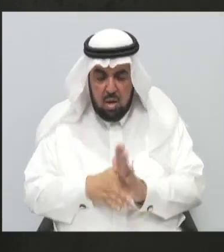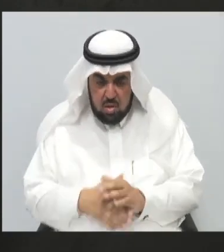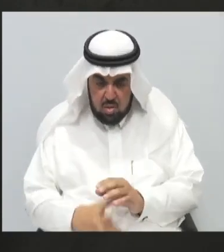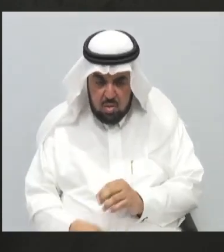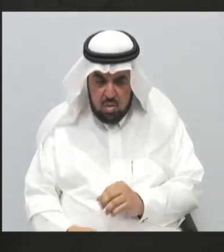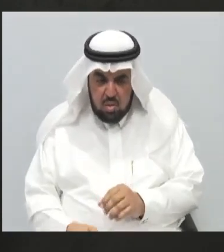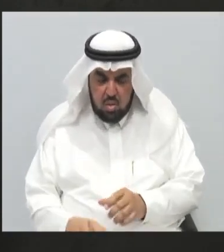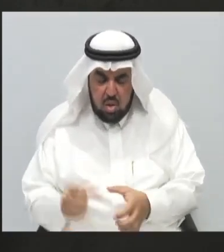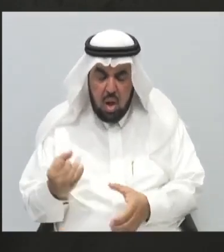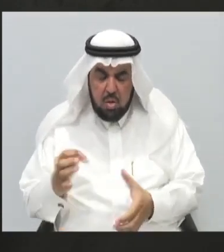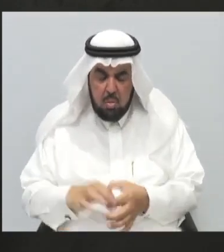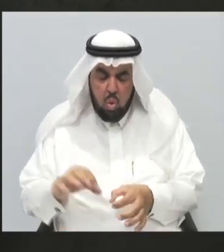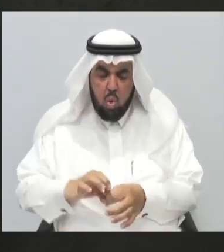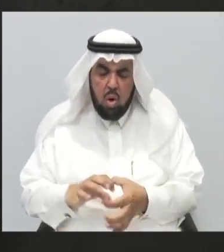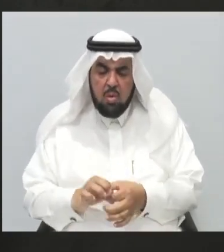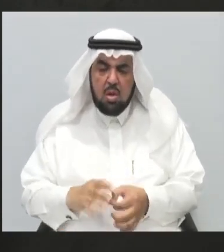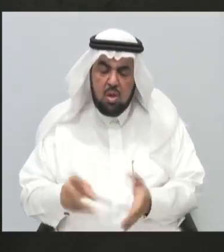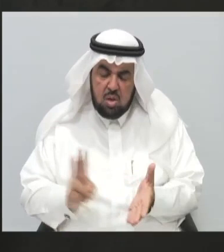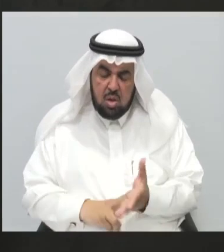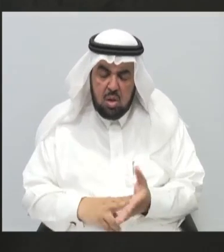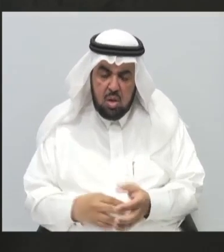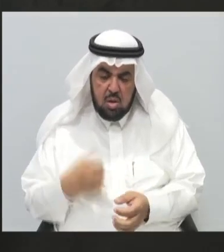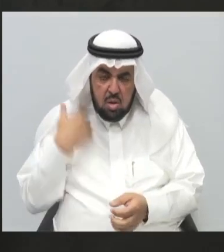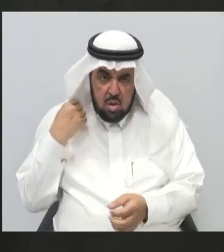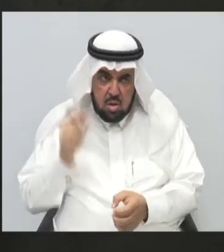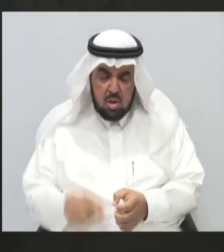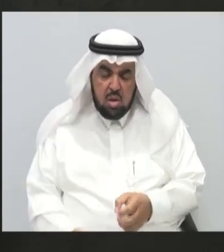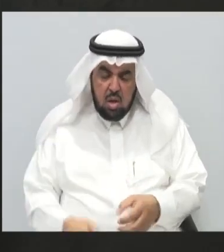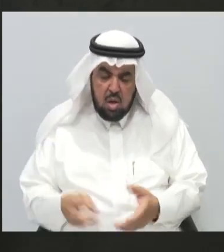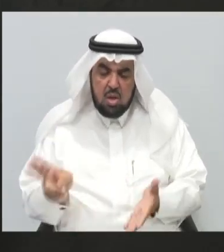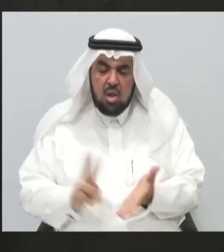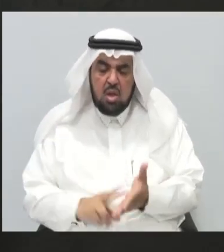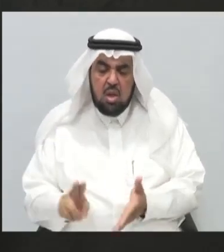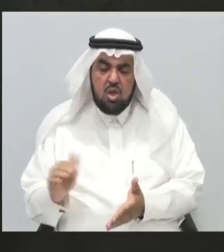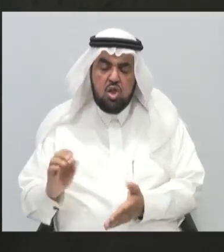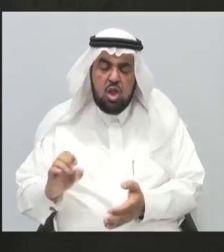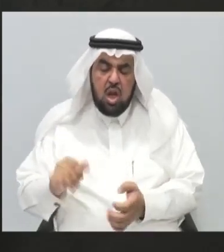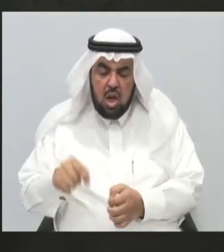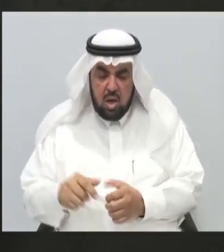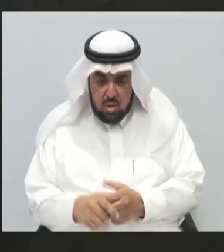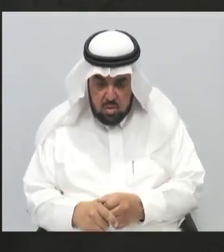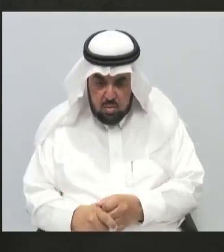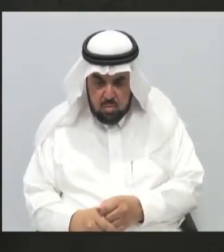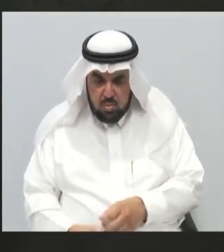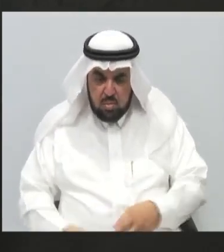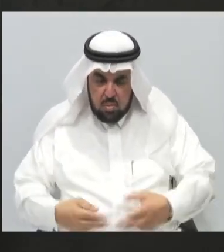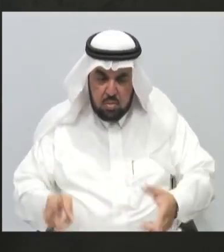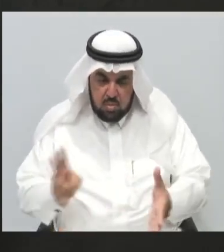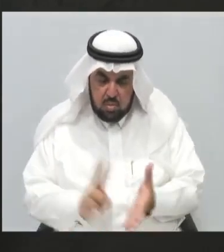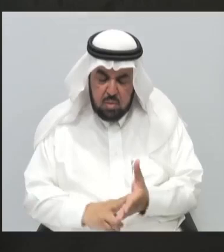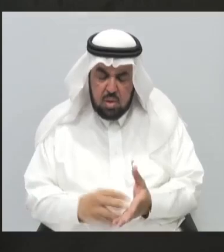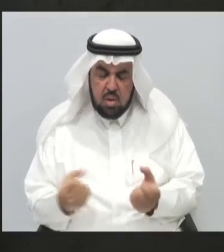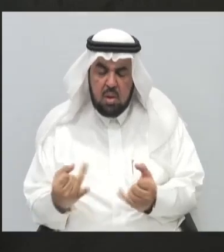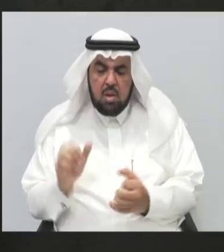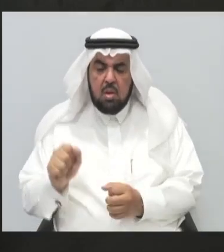وكلمه المرور حتى نقوم بتسجيلها وبعدها نضغط على او التسجيل الان فيتم تسجيله في